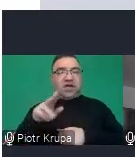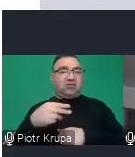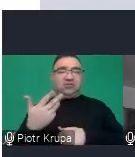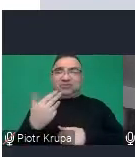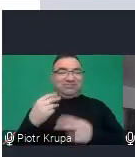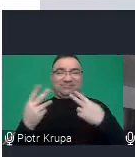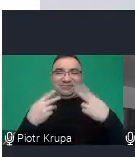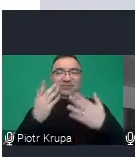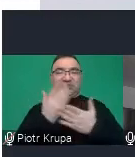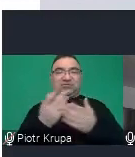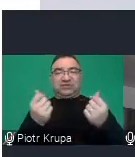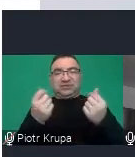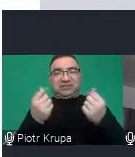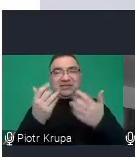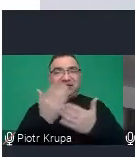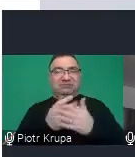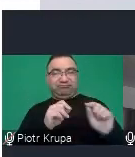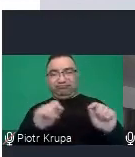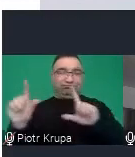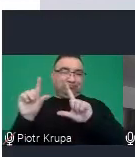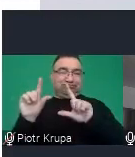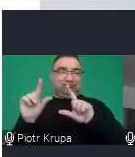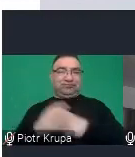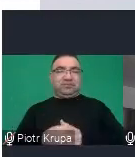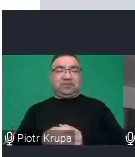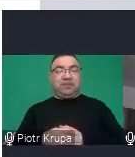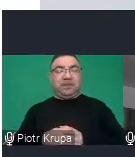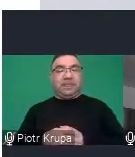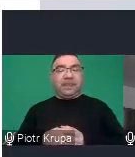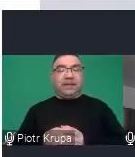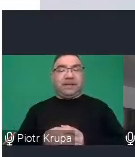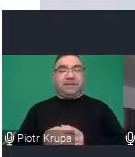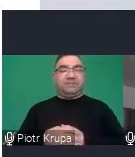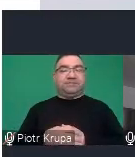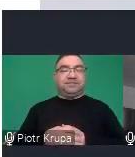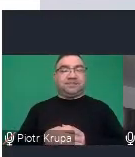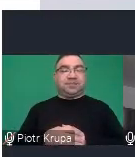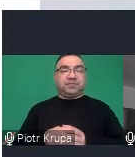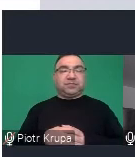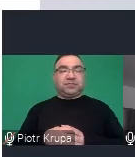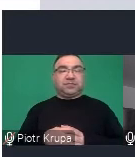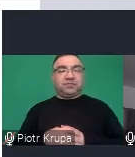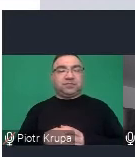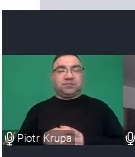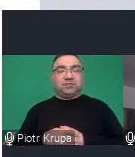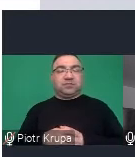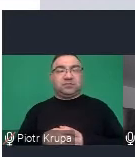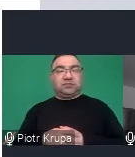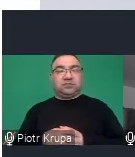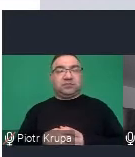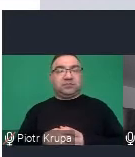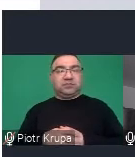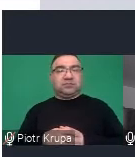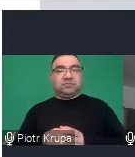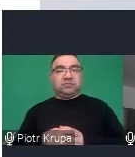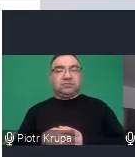nieaktualne, bo ta energia jest już na poziomie 40, uprawnienie jedno jest na poziomie 40